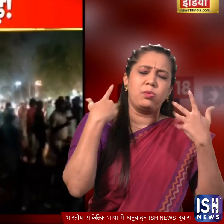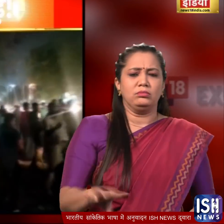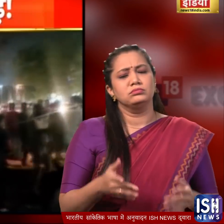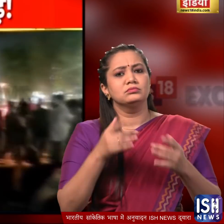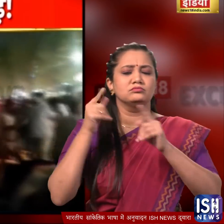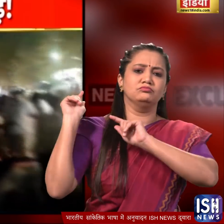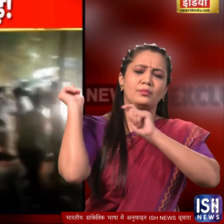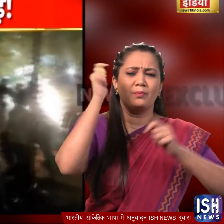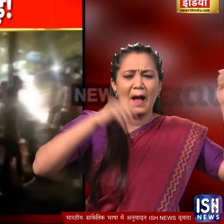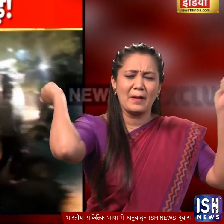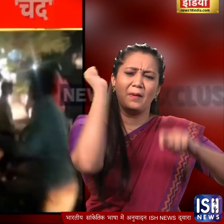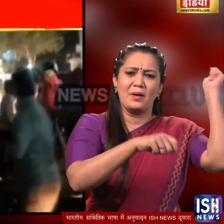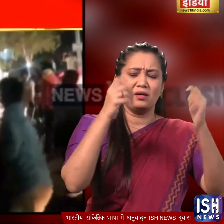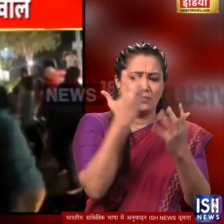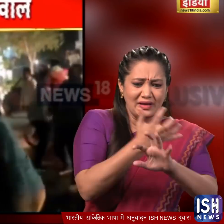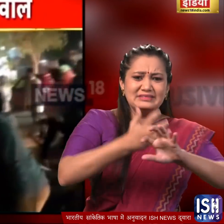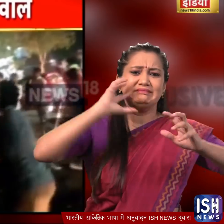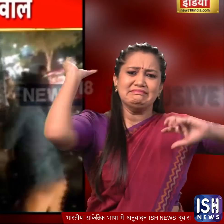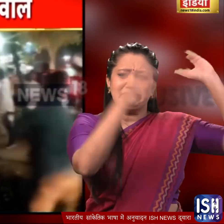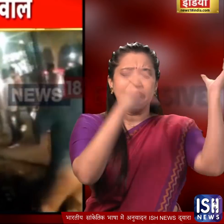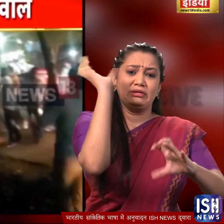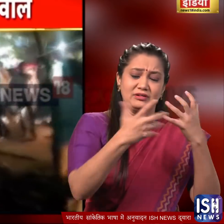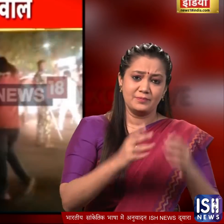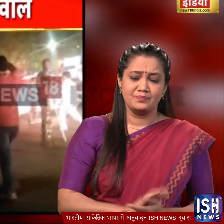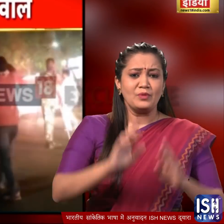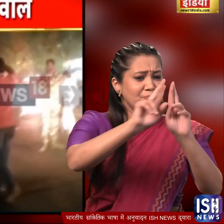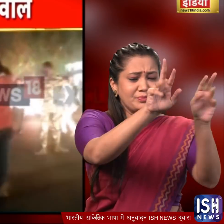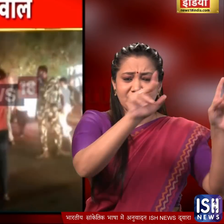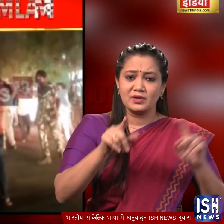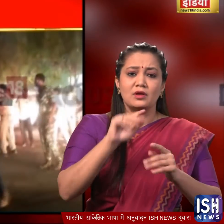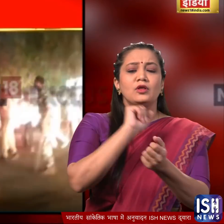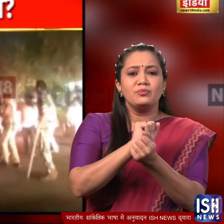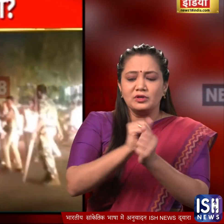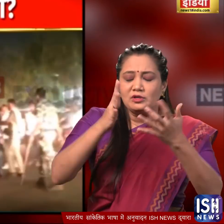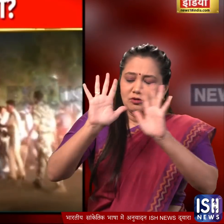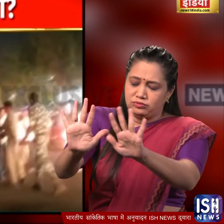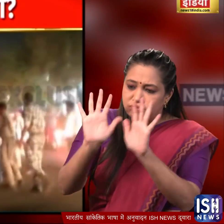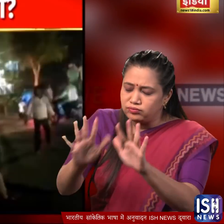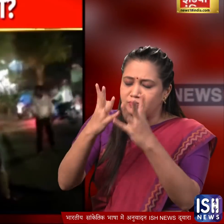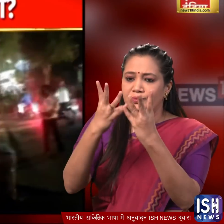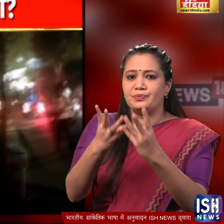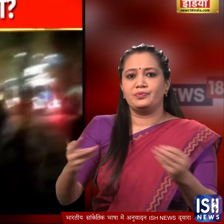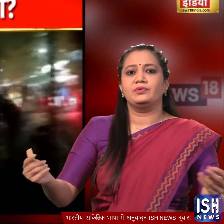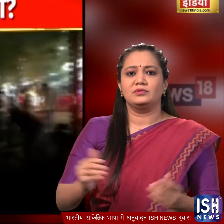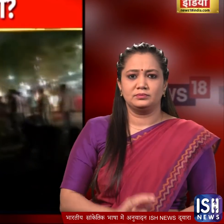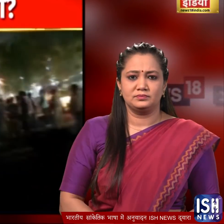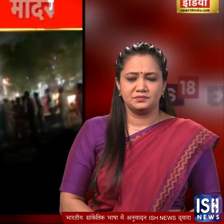पर पथराव कर दिया। इन लोगों ने वहां बहुत देर तक पत्थरबाजी और तोड़फोड़ की, जिसके बाद पुलिस ने उन्हें जैसे तैसे रोका।